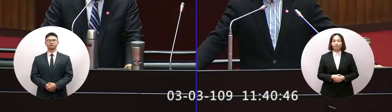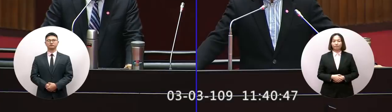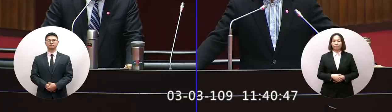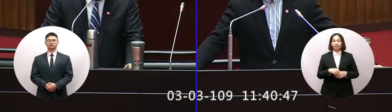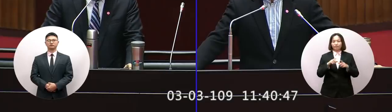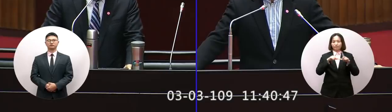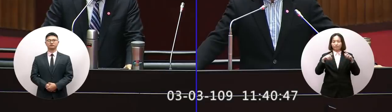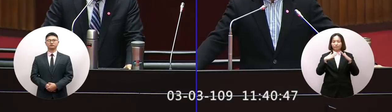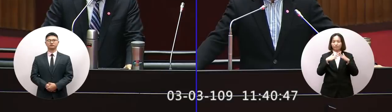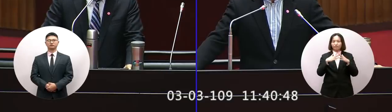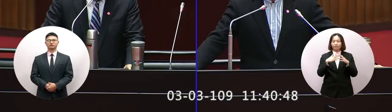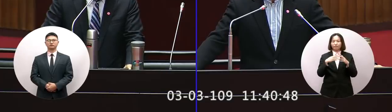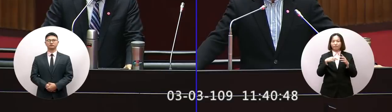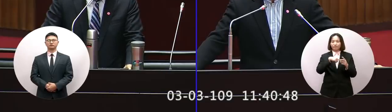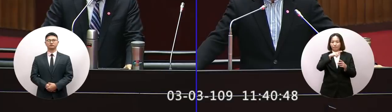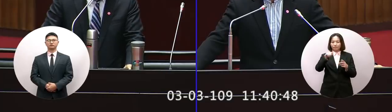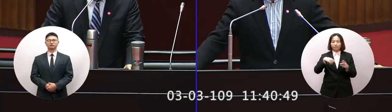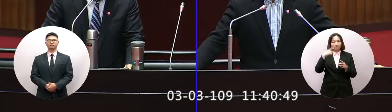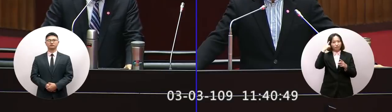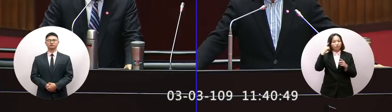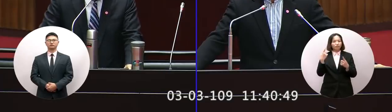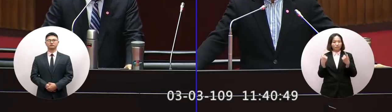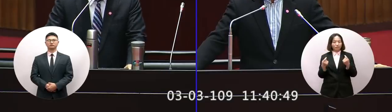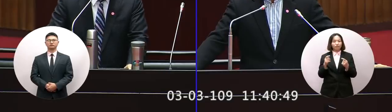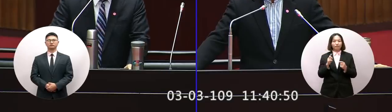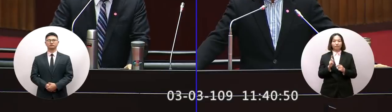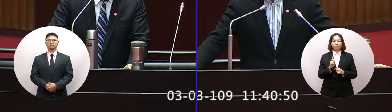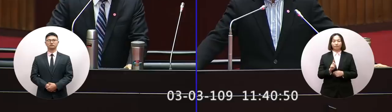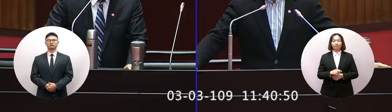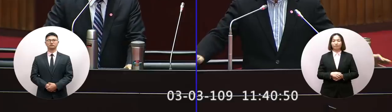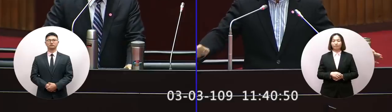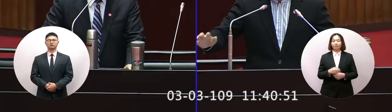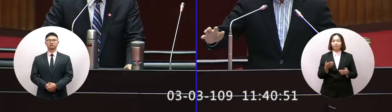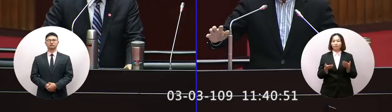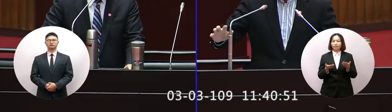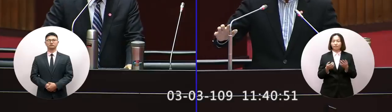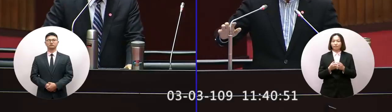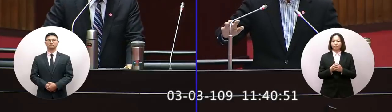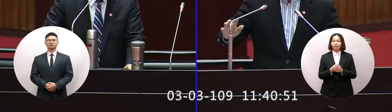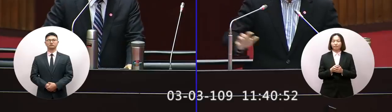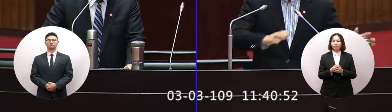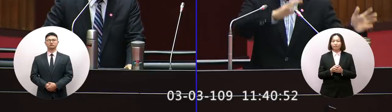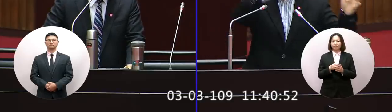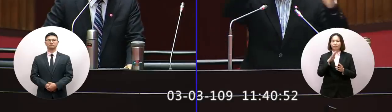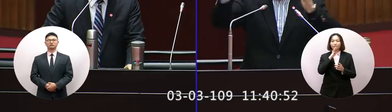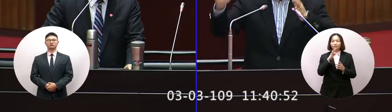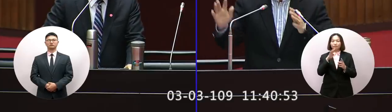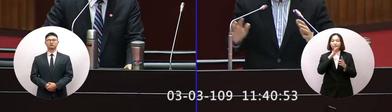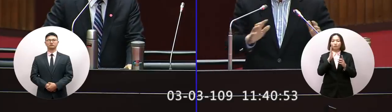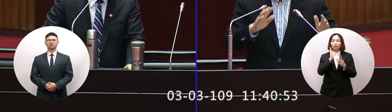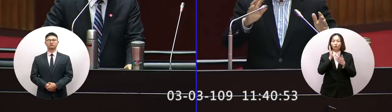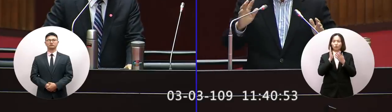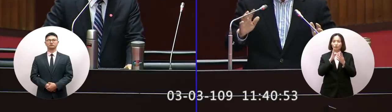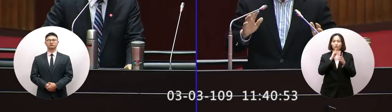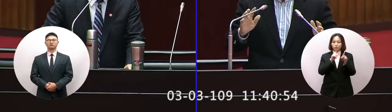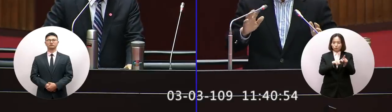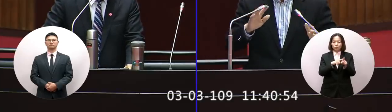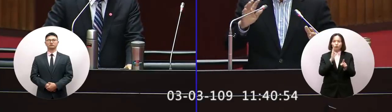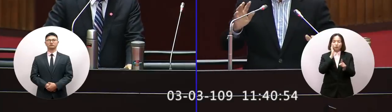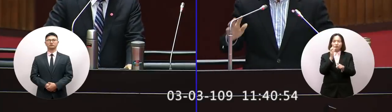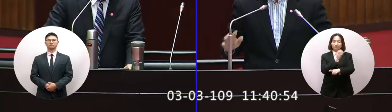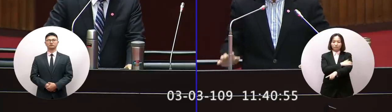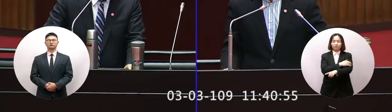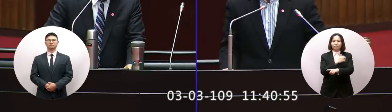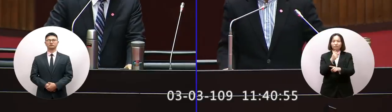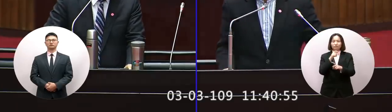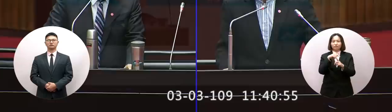所以大家大概都有一個共識大概都是順時鐘來 可能